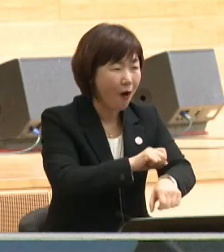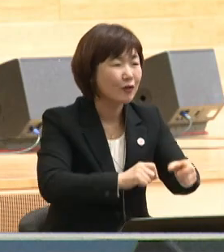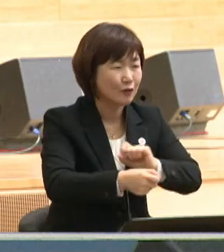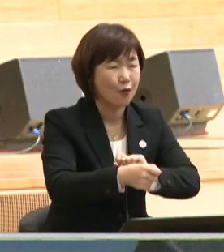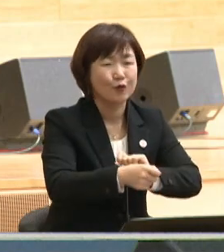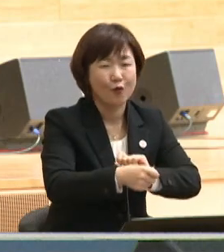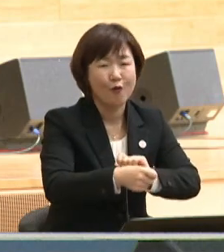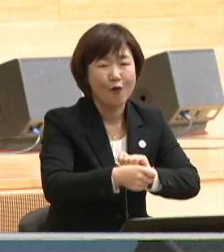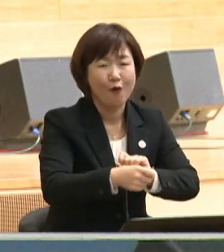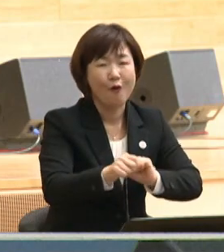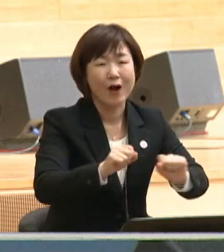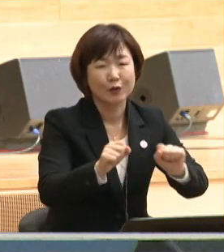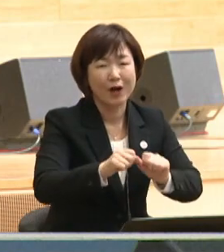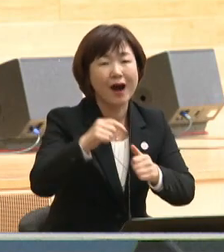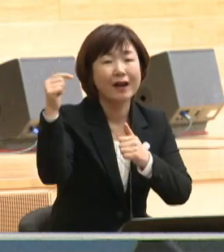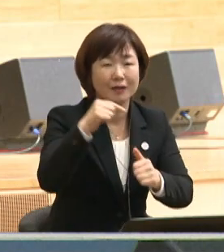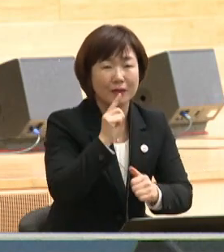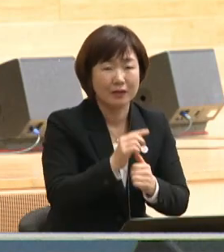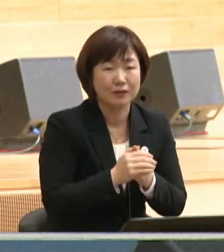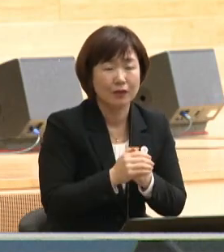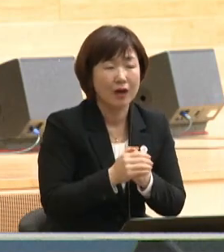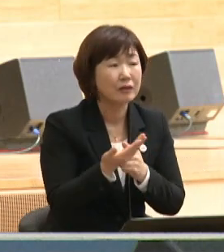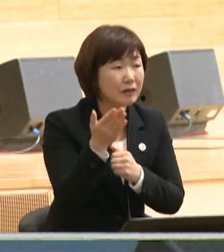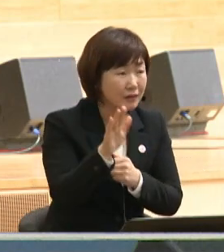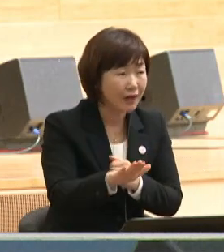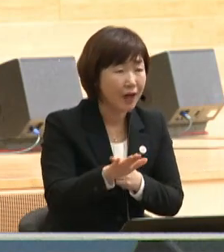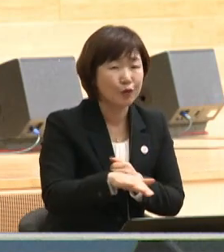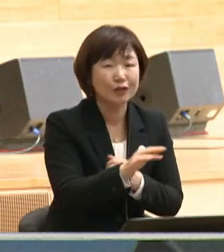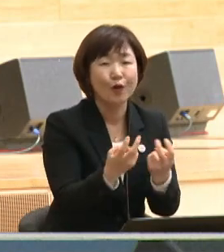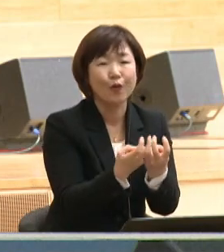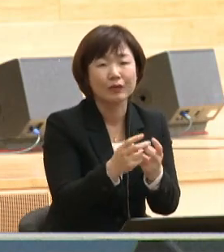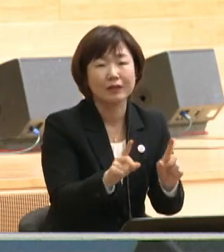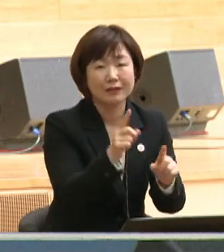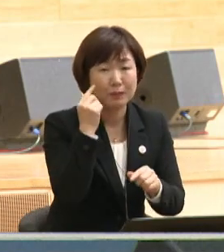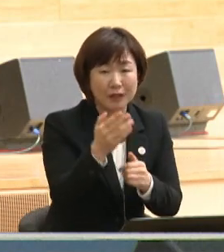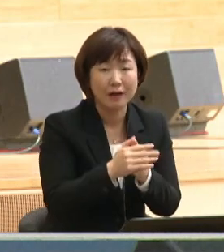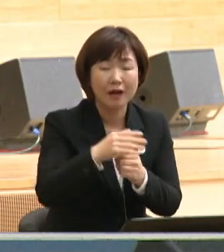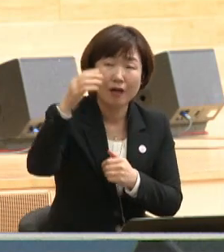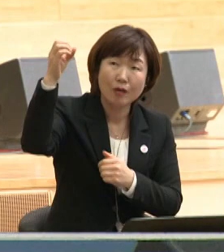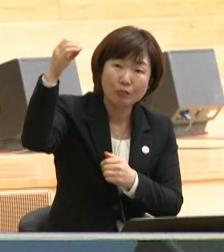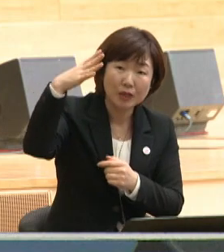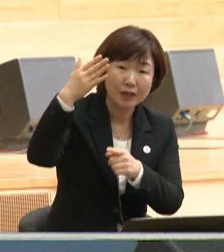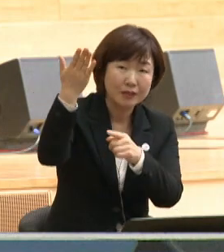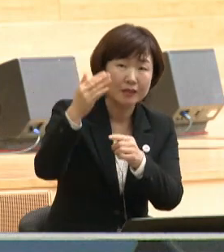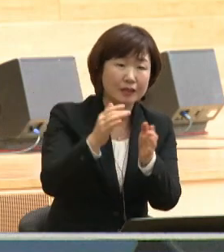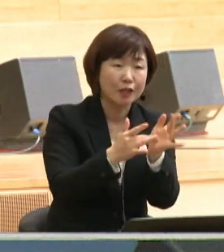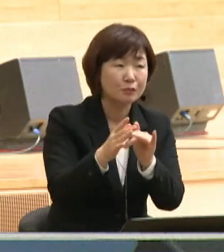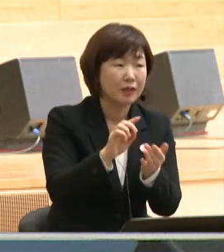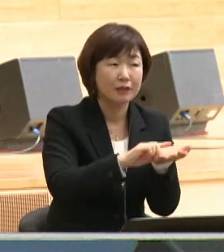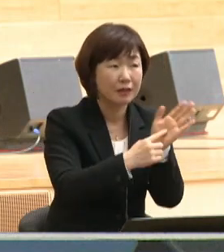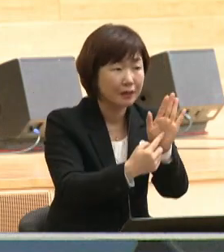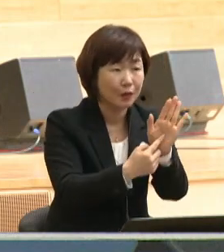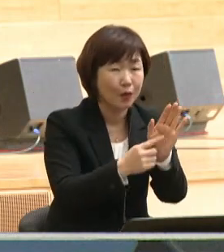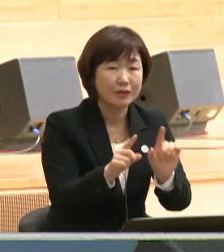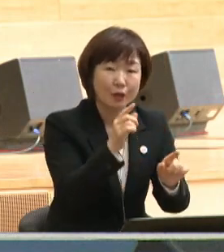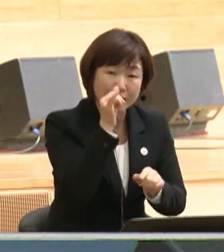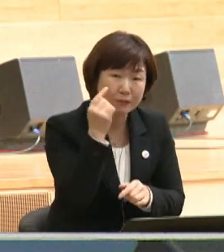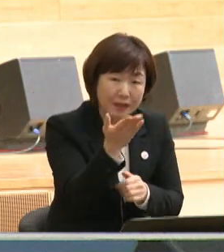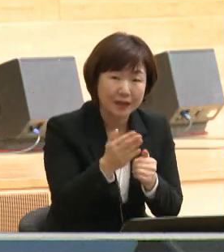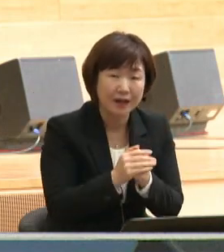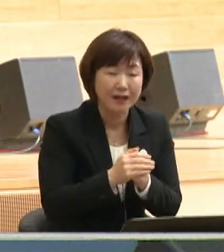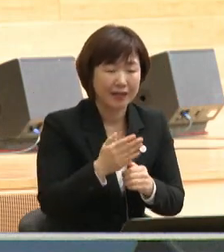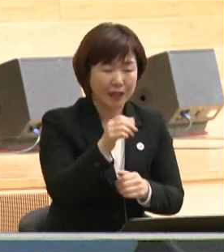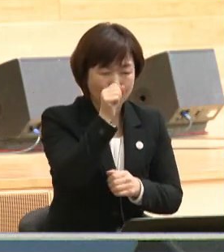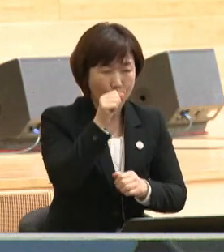여러분 그런데 우리는 어떻게 살아갑니까 빛이신 예수님을 드러내며 살아가고 계십니까 착한 행실로서